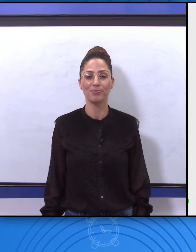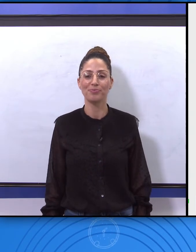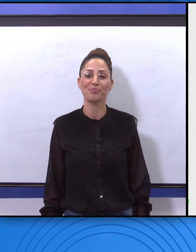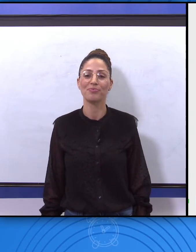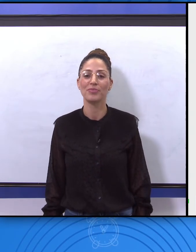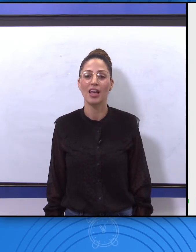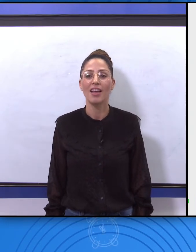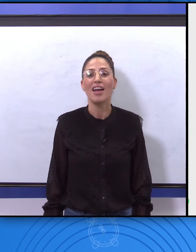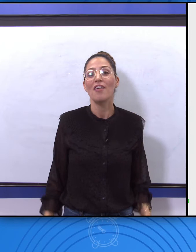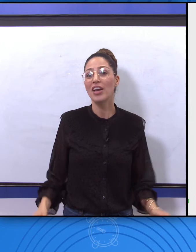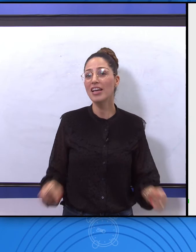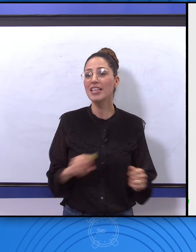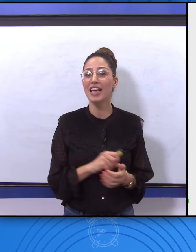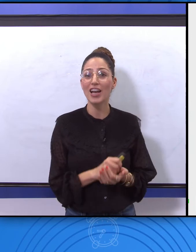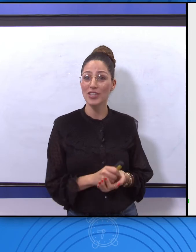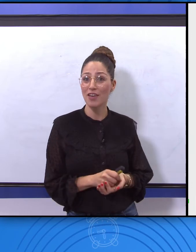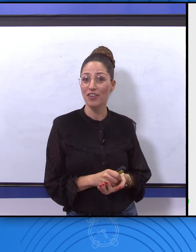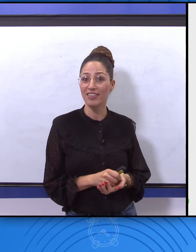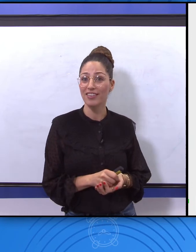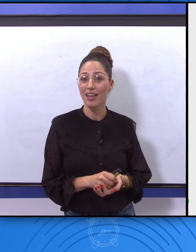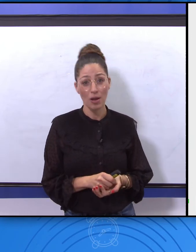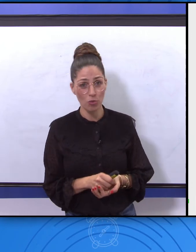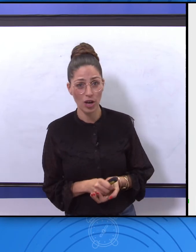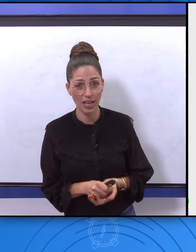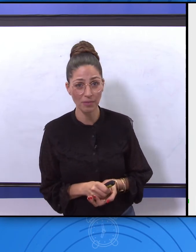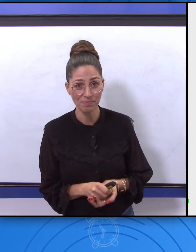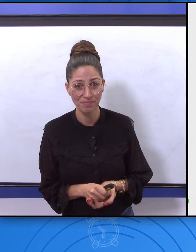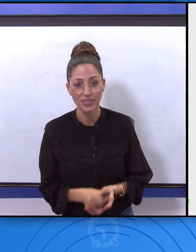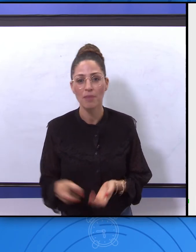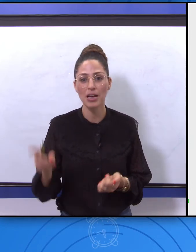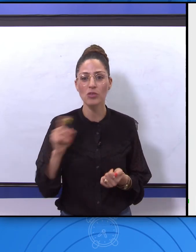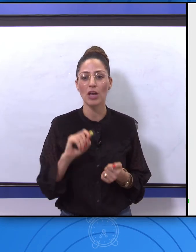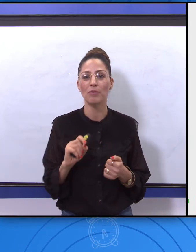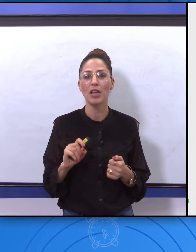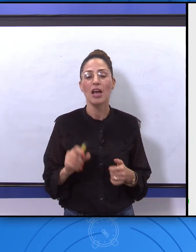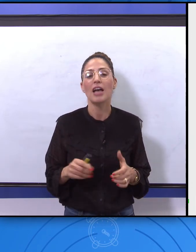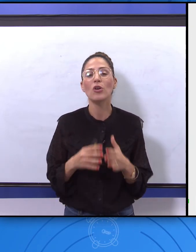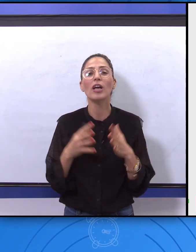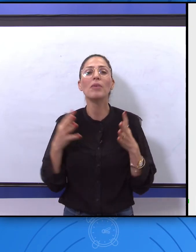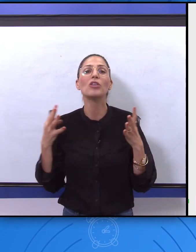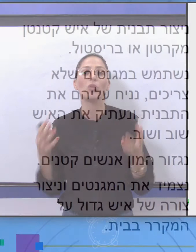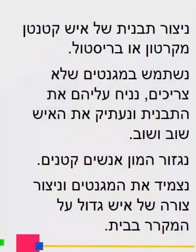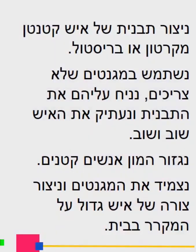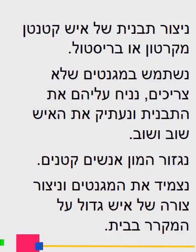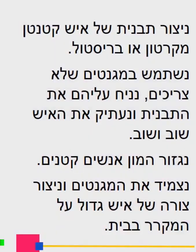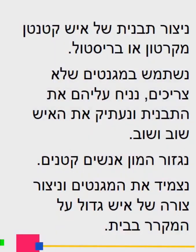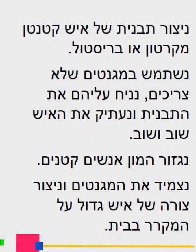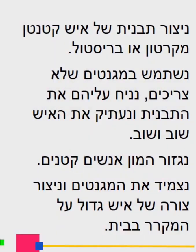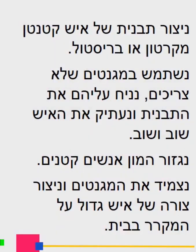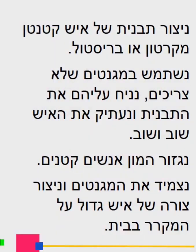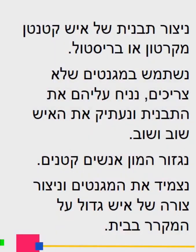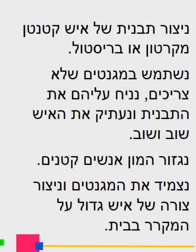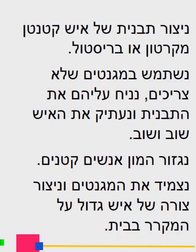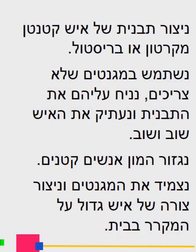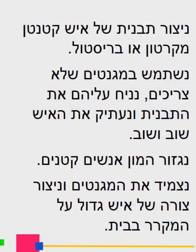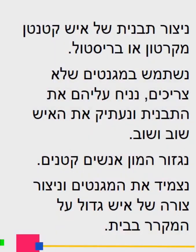אופס. והנה יצירה נוספת. מוכנים? מצוין. אז לוקחים קרטון או